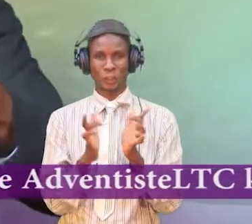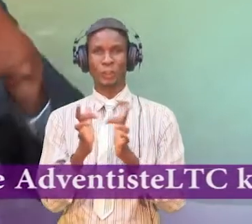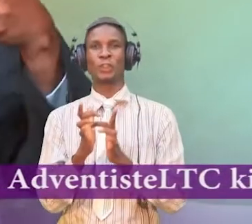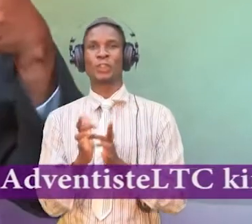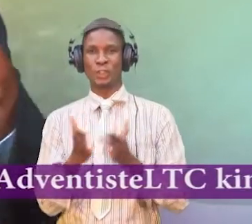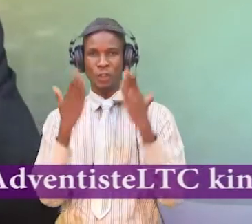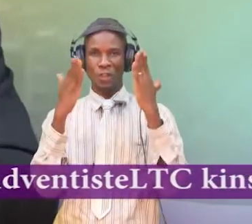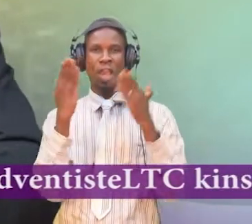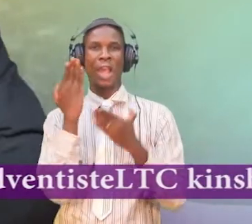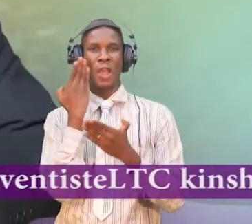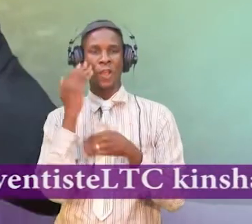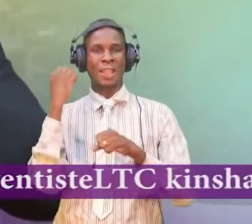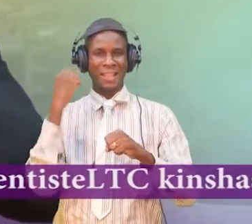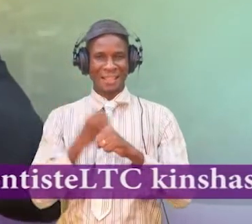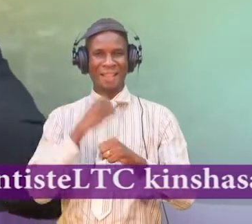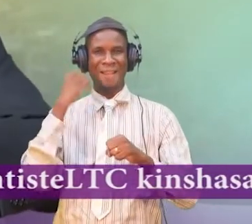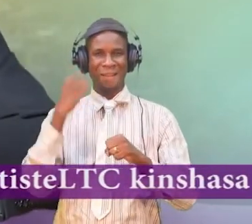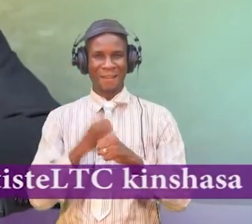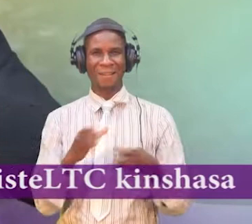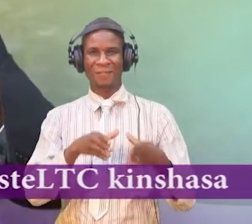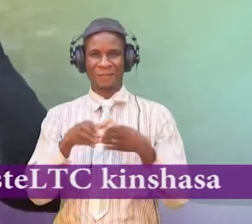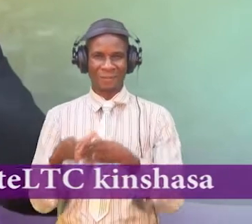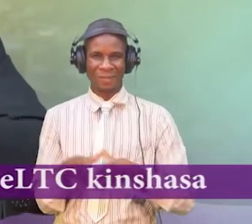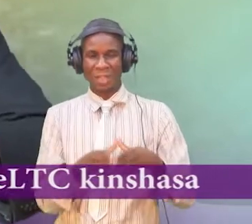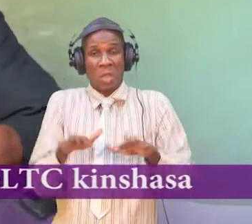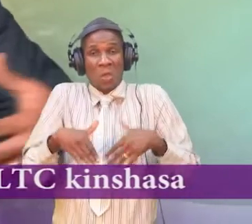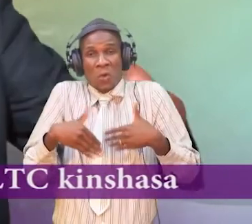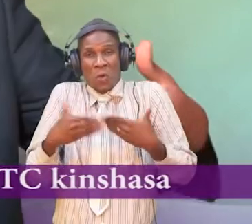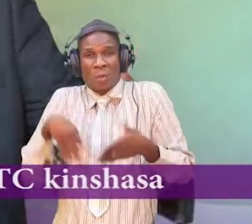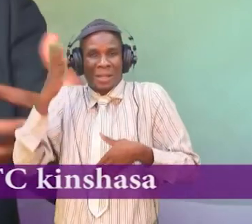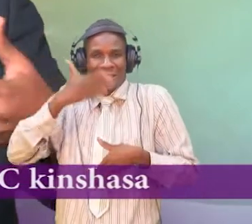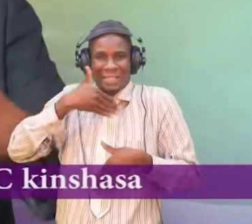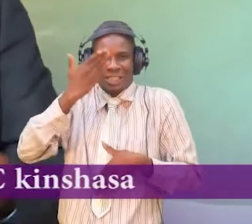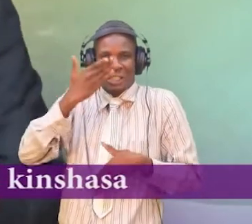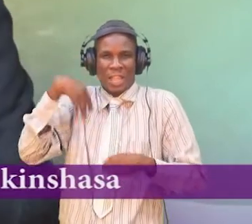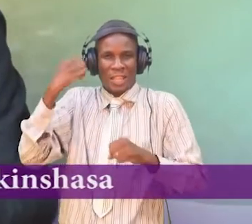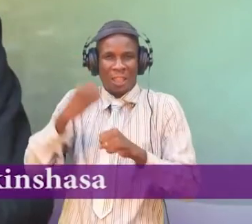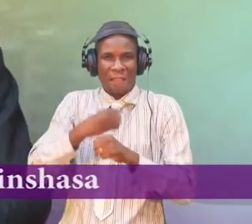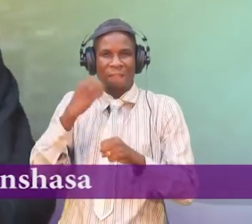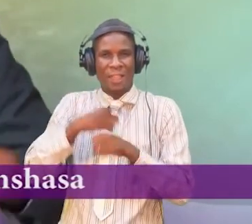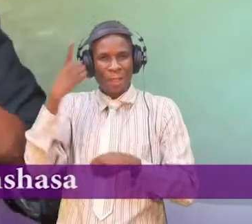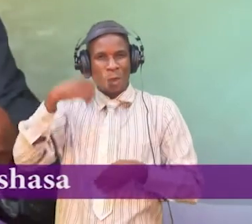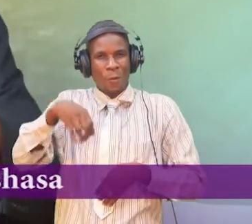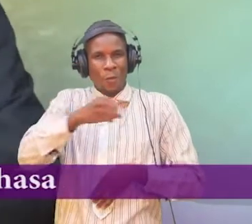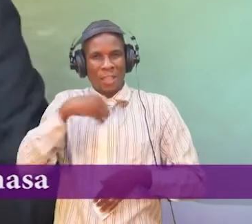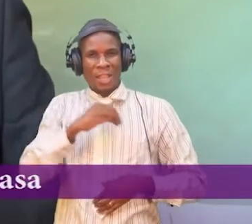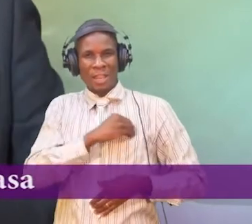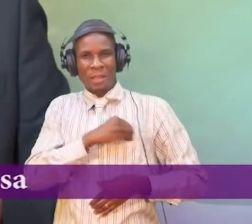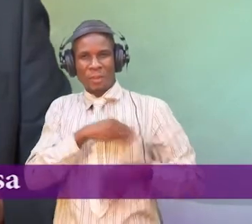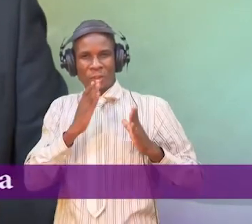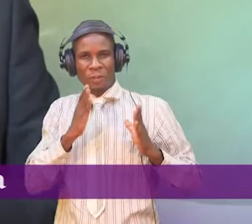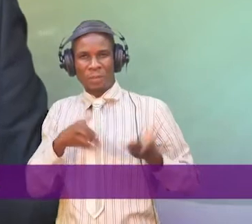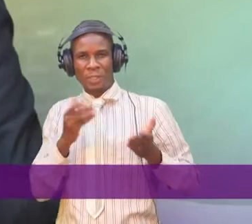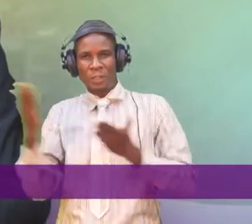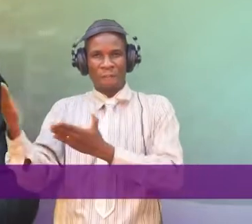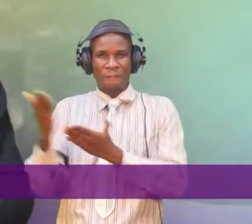boni boni nzambe mpe Yesu Kristo bazali kosala elongo, lolenge nini molimo mosantu azali kosala ete